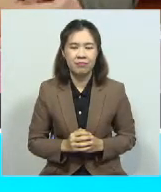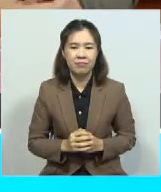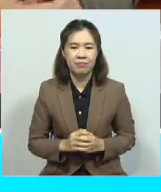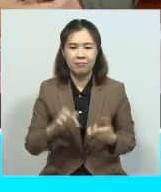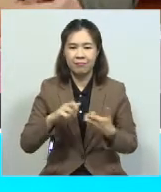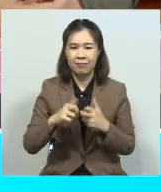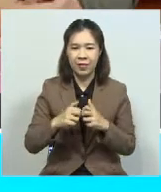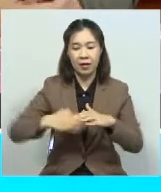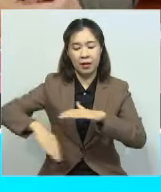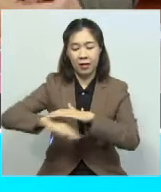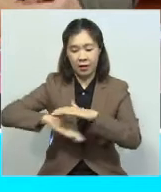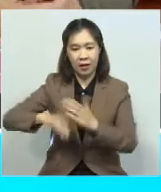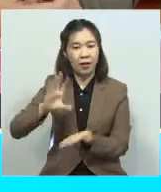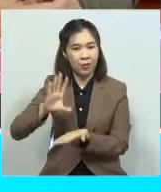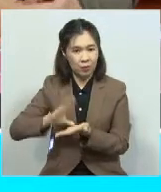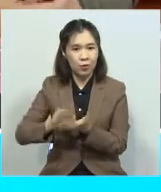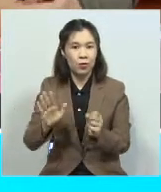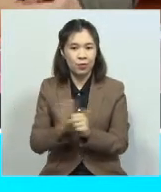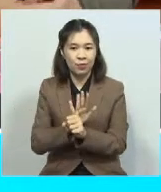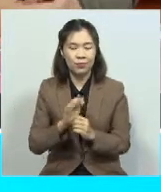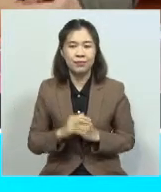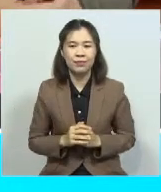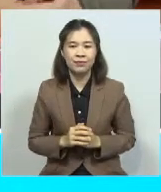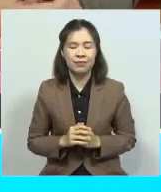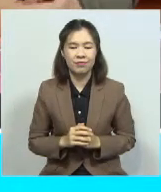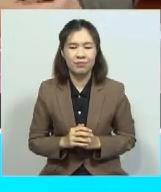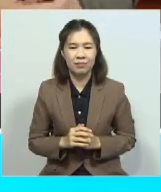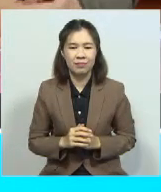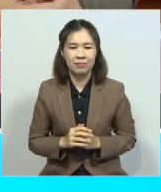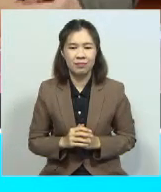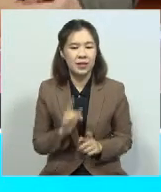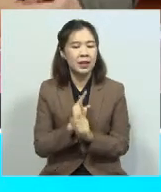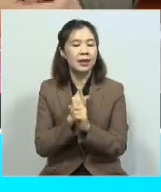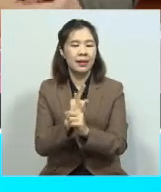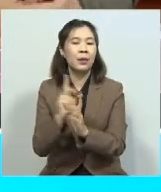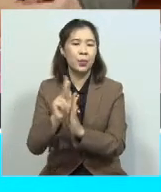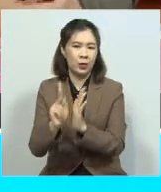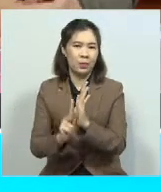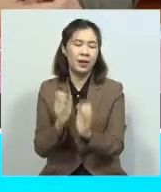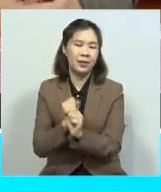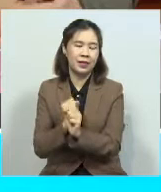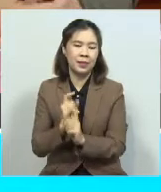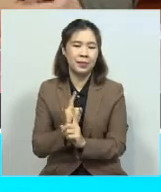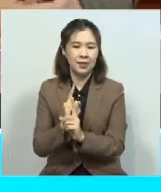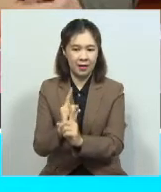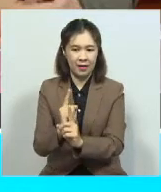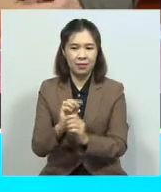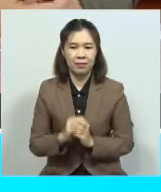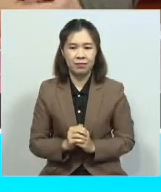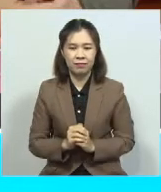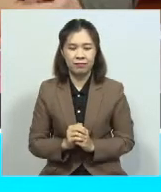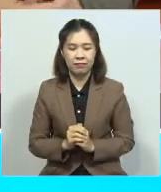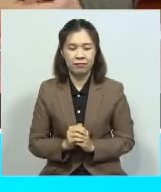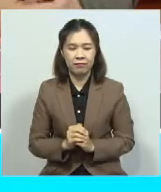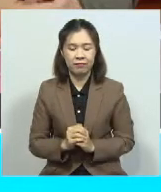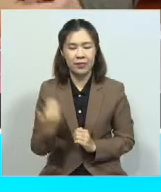ไรนะคะพยานหลักฐานมั่นใจนะคะท่านรองค่ะ ไม่หนักใจแล้วครับก็ทำตามกรอบกฎหมายที่สำคัญคือเราให้ความเป็นธรรมทุกฝ่ายนะ